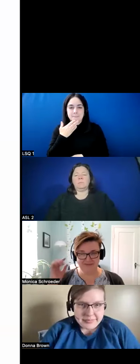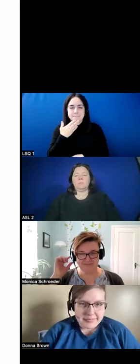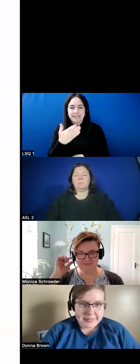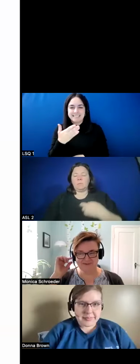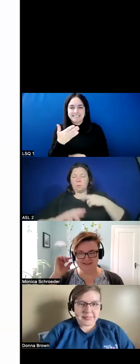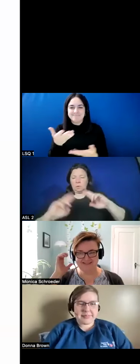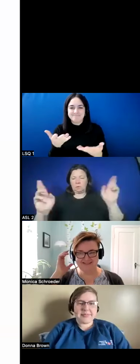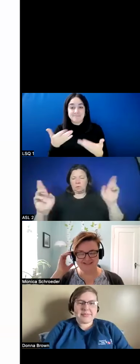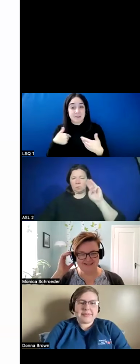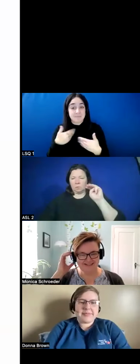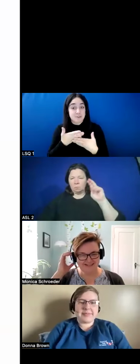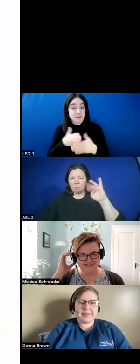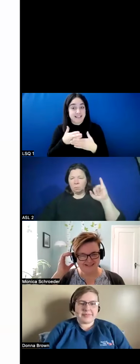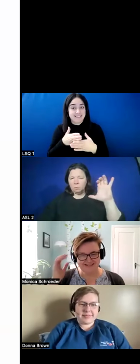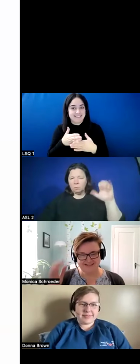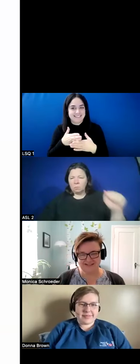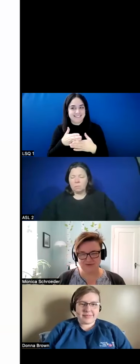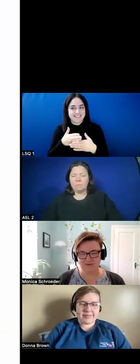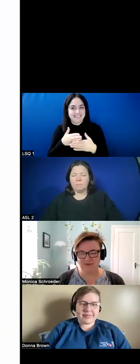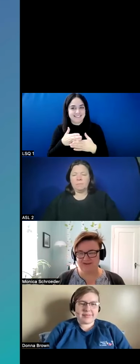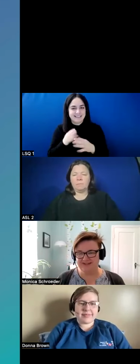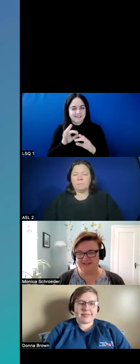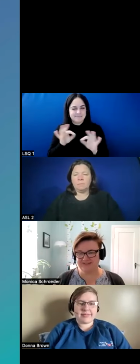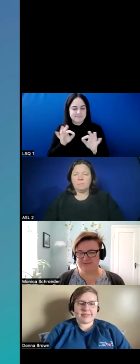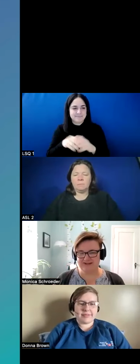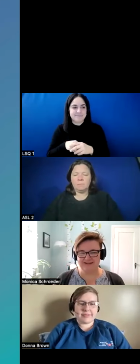Je suis prête, Monica? Très bien.